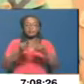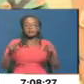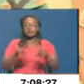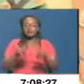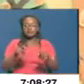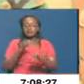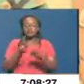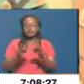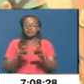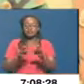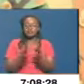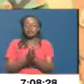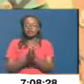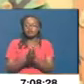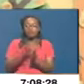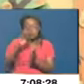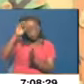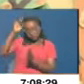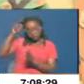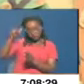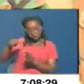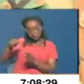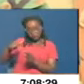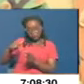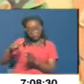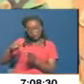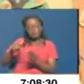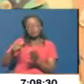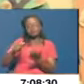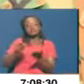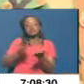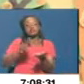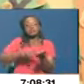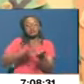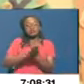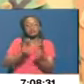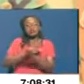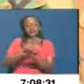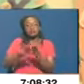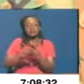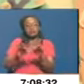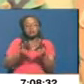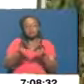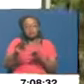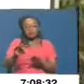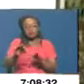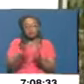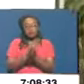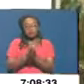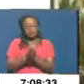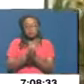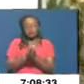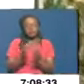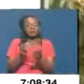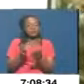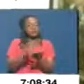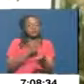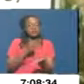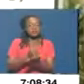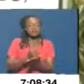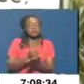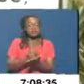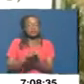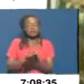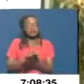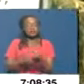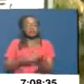is located, its origin is this area, it has the georeference and all the parameters that measures that wood and it is barcoded. Rais huyo anayezuru nchini